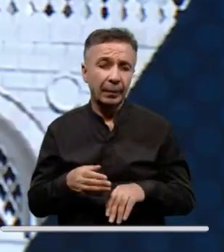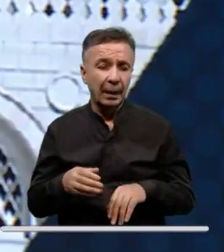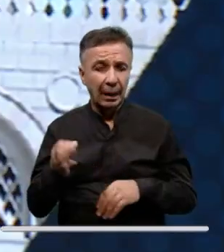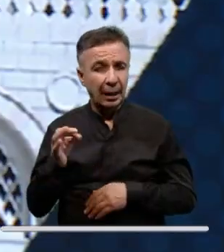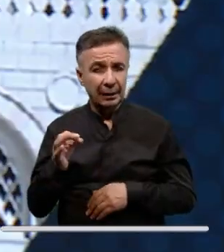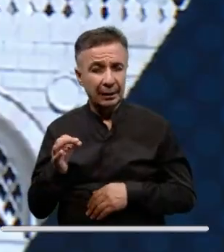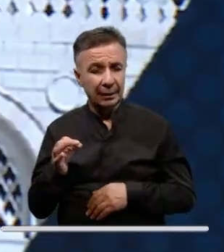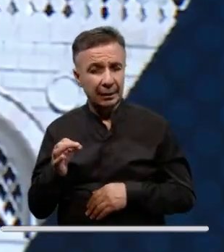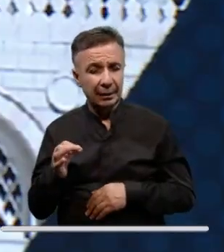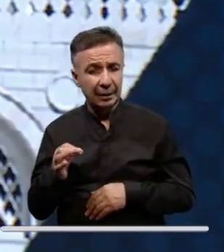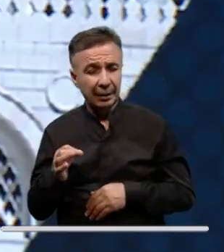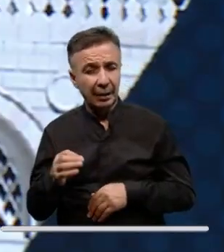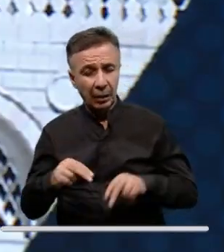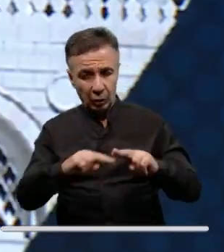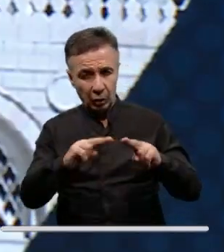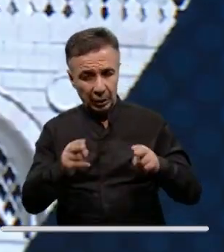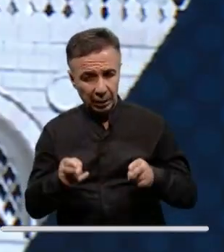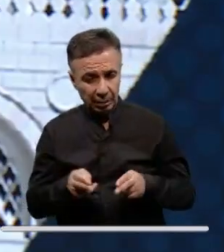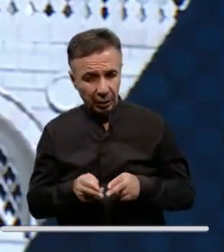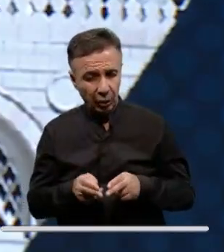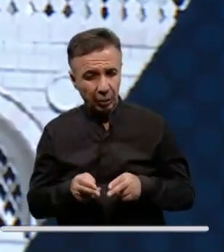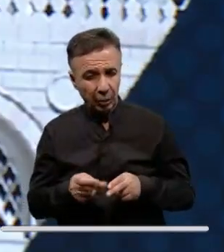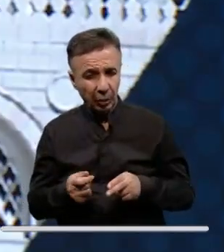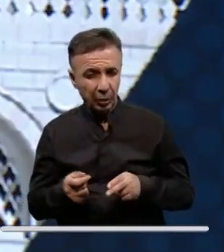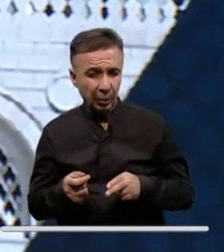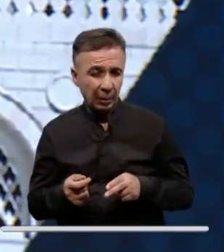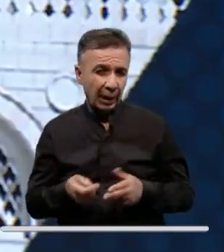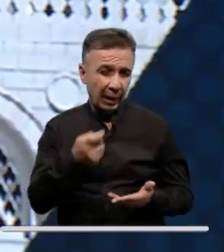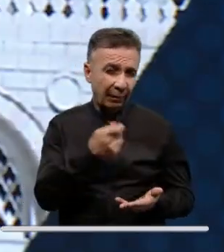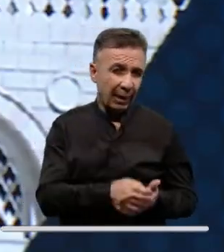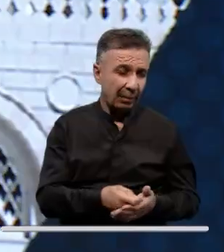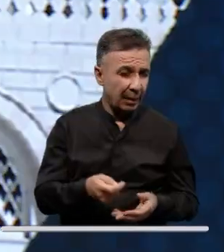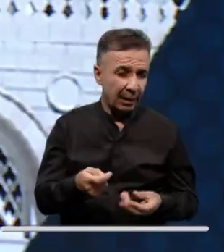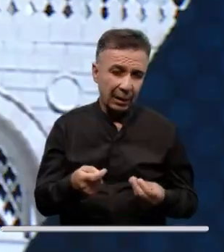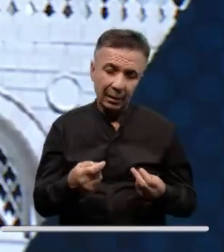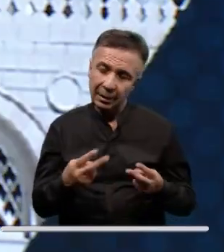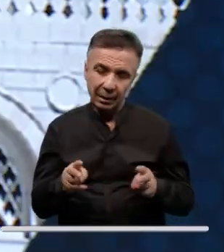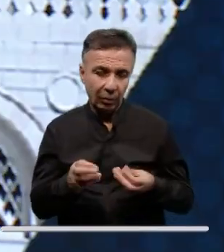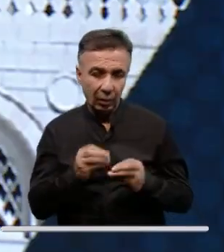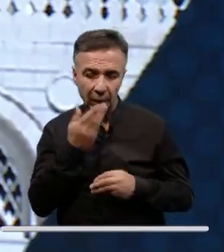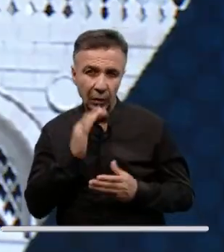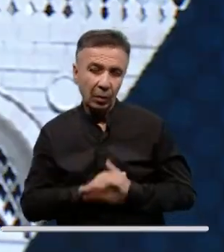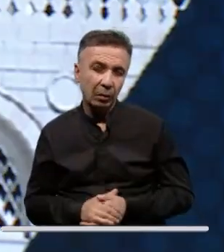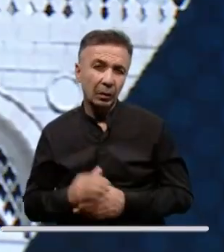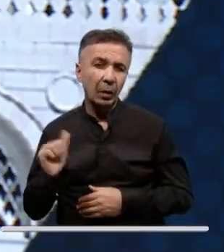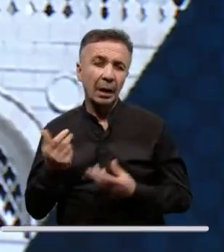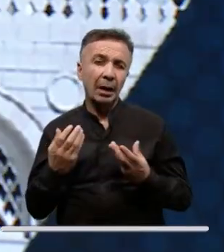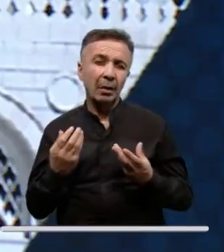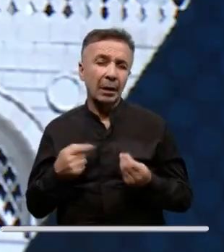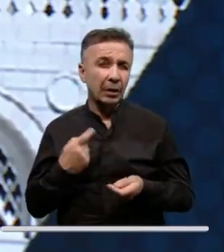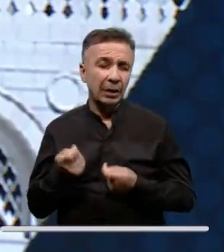olduğu bu Komisyonu vermekte bir sakınca yoktur burada önemli olan işlemin Peşin peşin olmasıdır